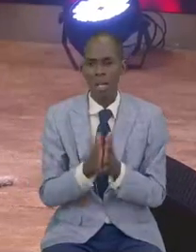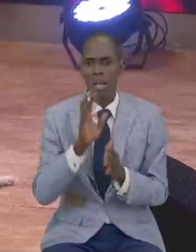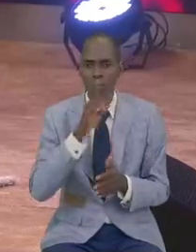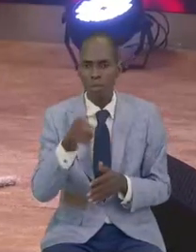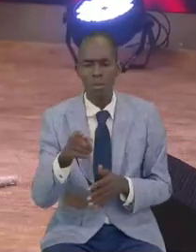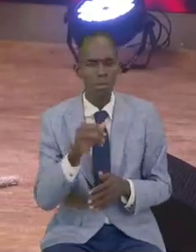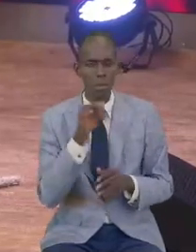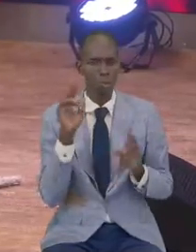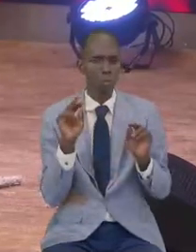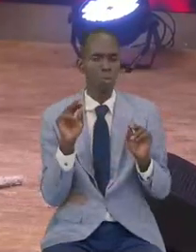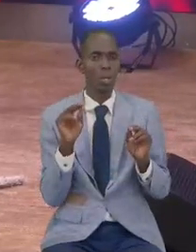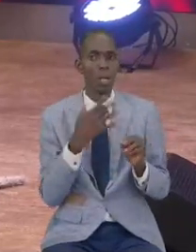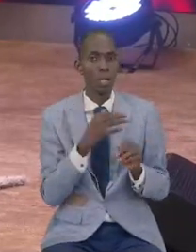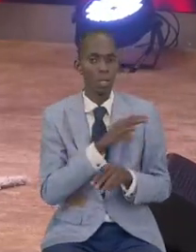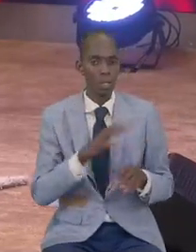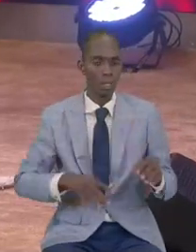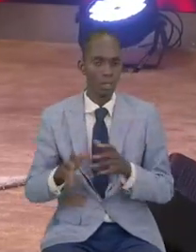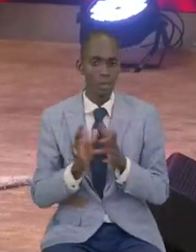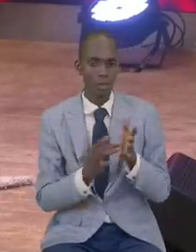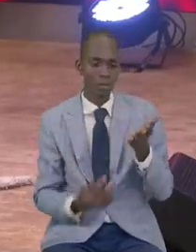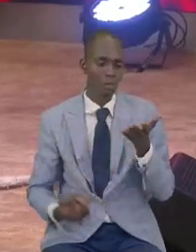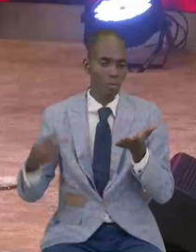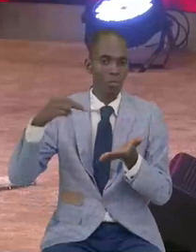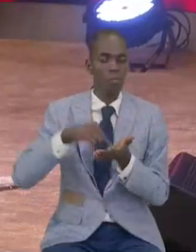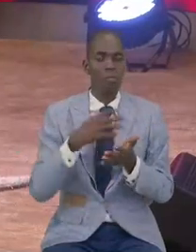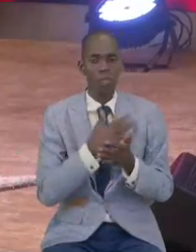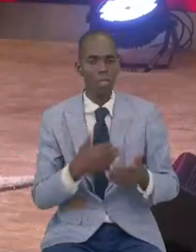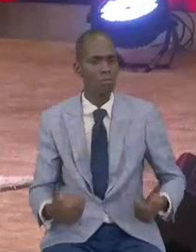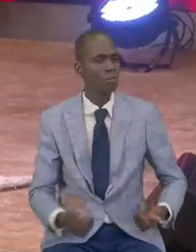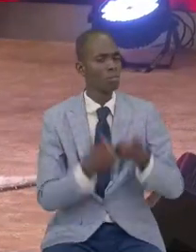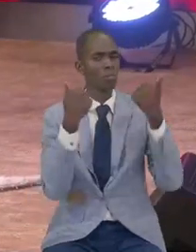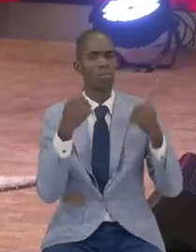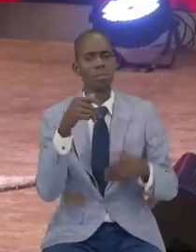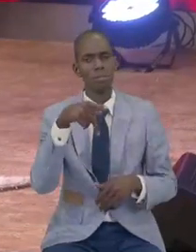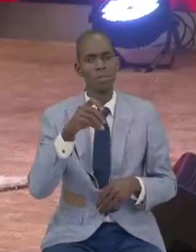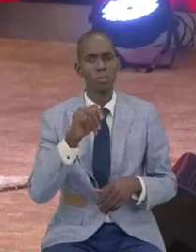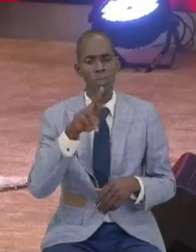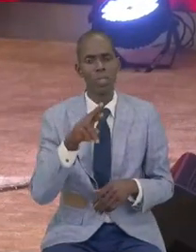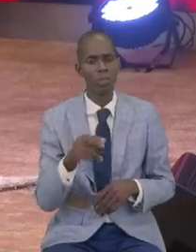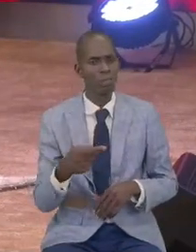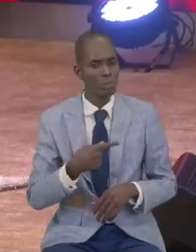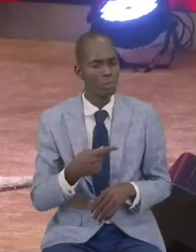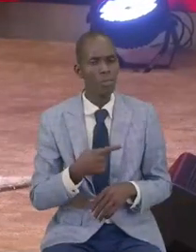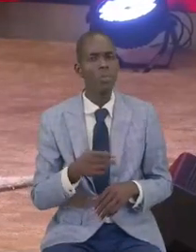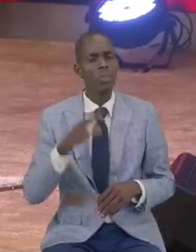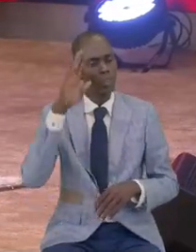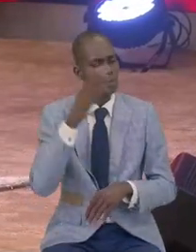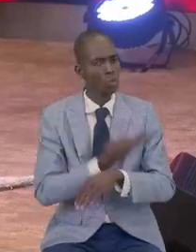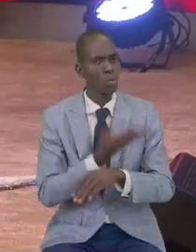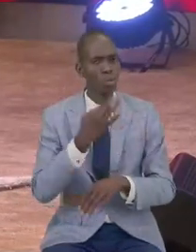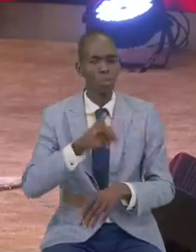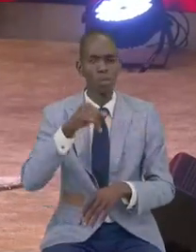ressuscité. Et Christ l'a confronté, Simon Pierre, fils de Jonas, m'aimes-tu plus que